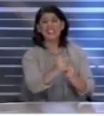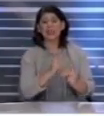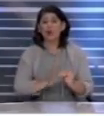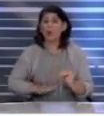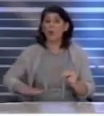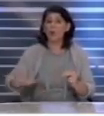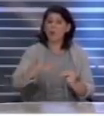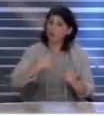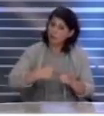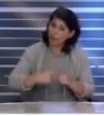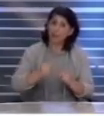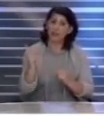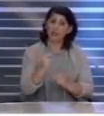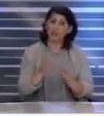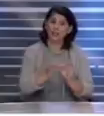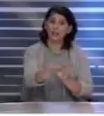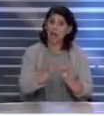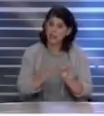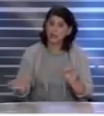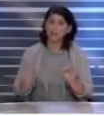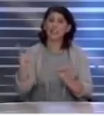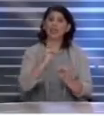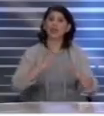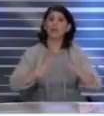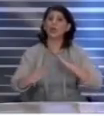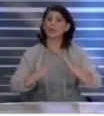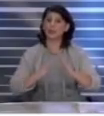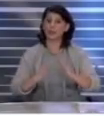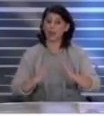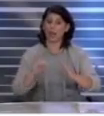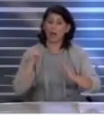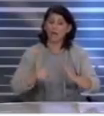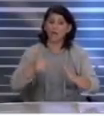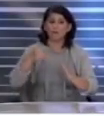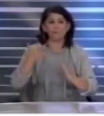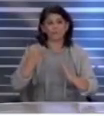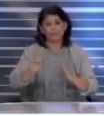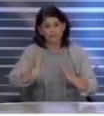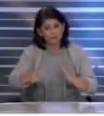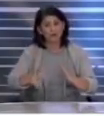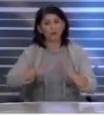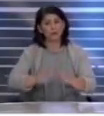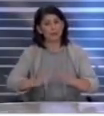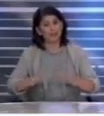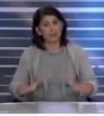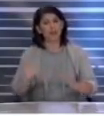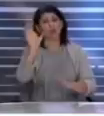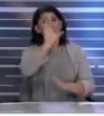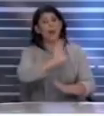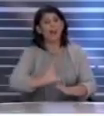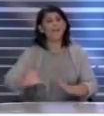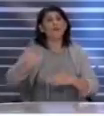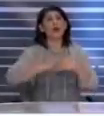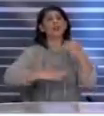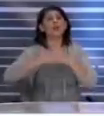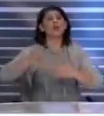τις άλλες. Η κοινωνική διάσταση και η κοινωνική προστασία που είναι τα φτωχά παιδιά του ευρωπαϊκού